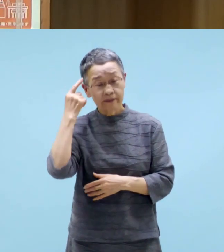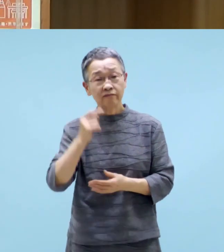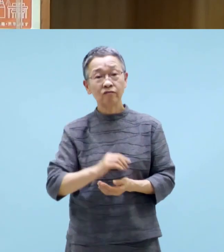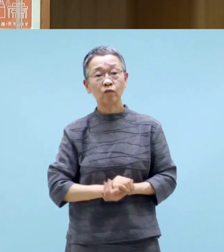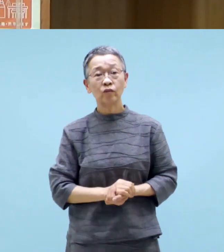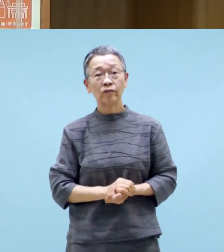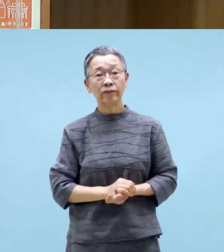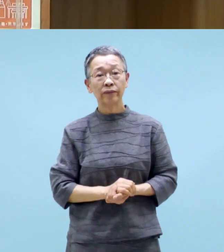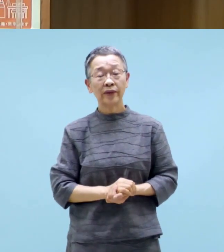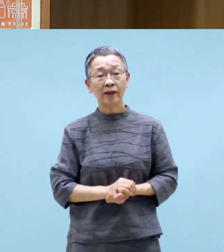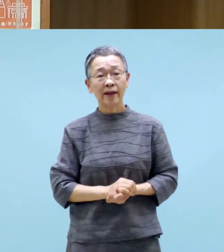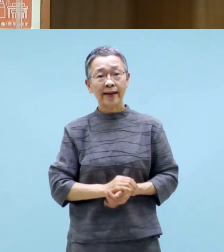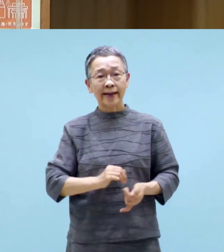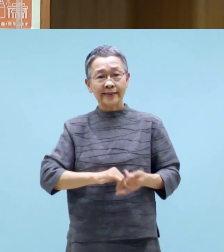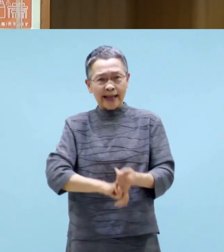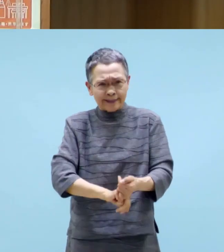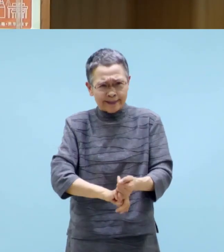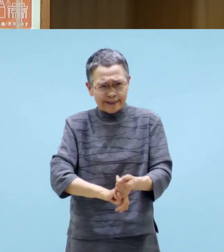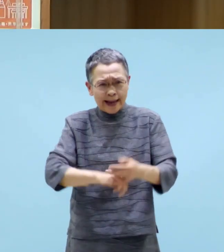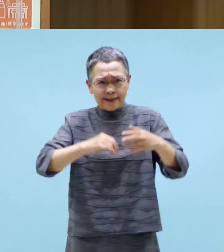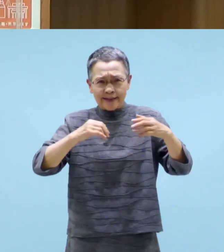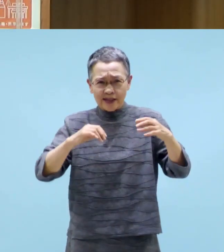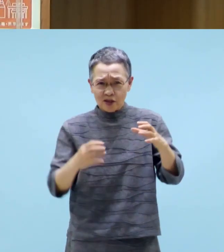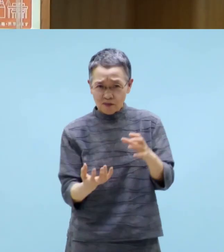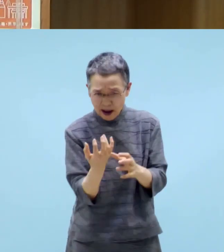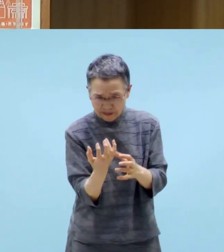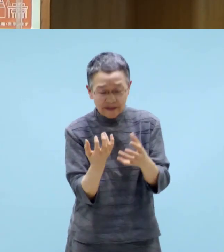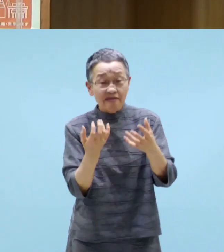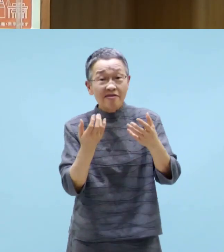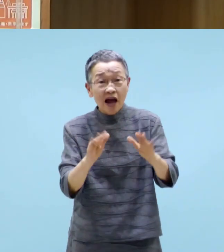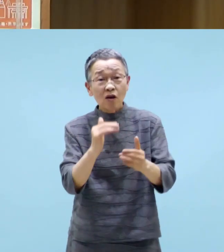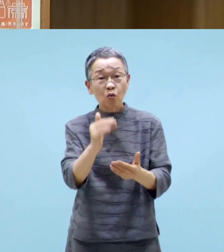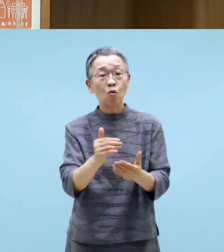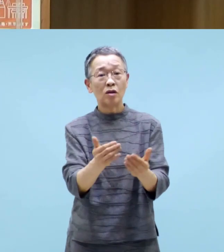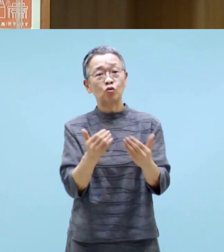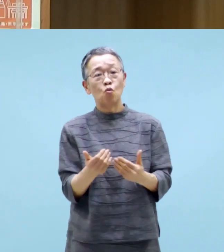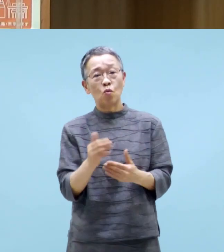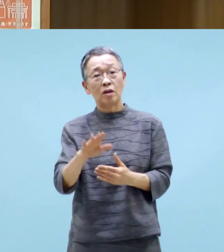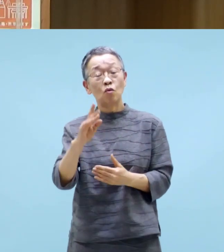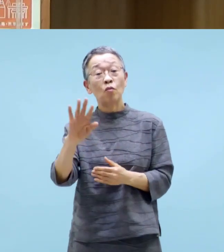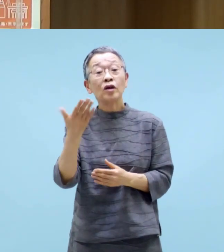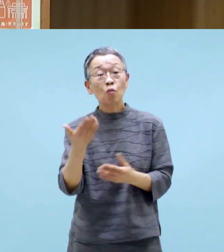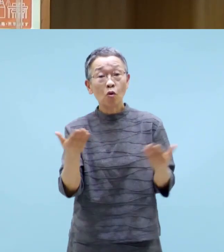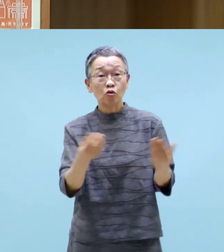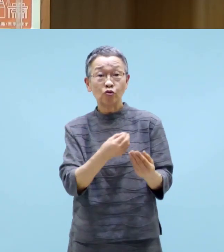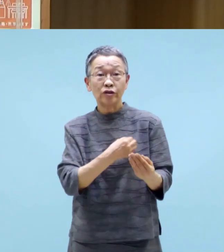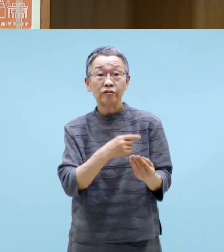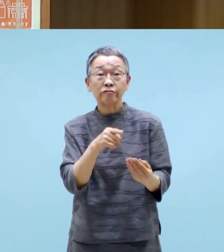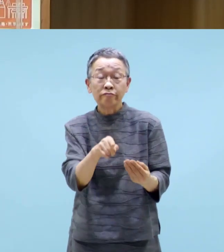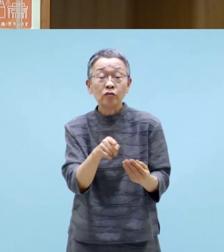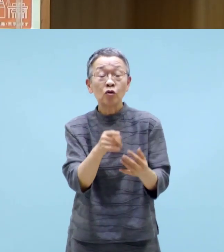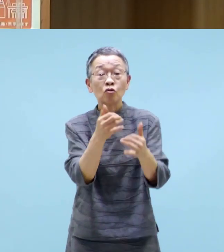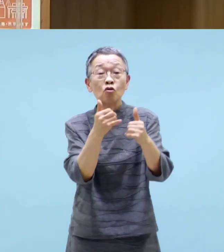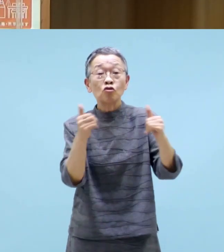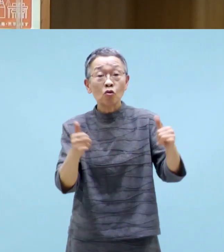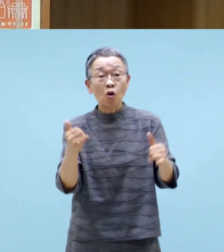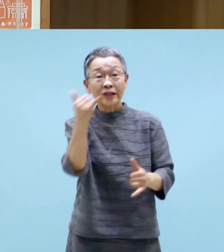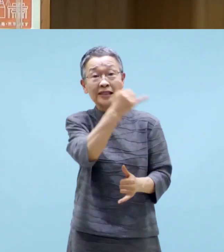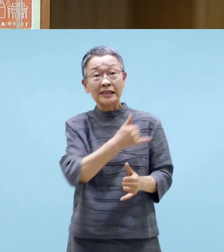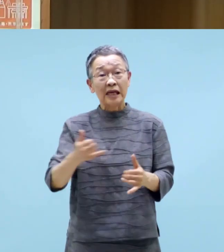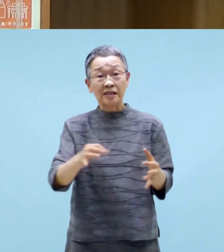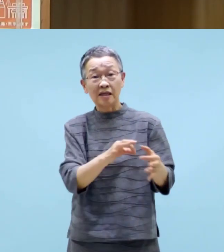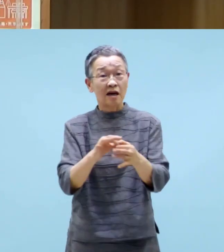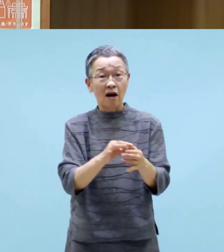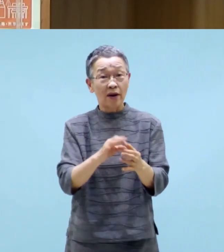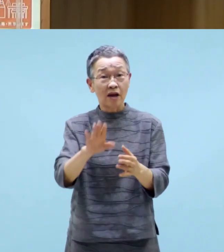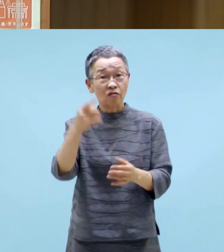絶対ない方が当然いいので、一応その職員の処分というとどうしてもやっぱ人の人生に関わることなので、そこをどうなるかなと思